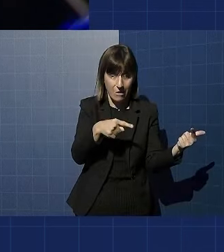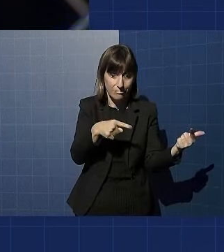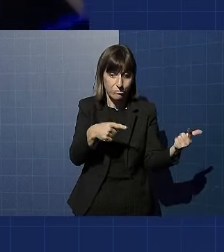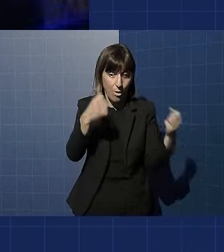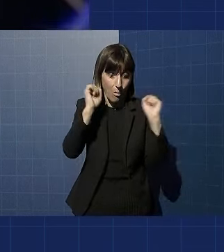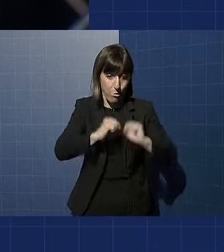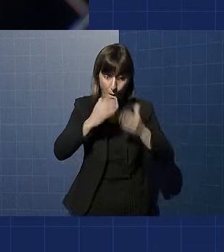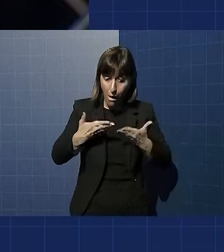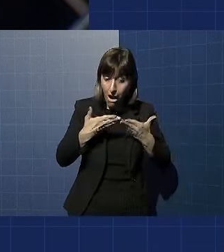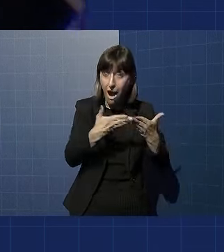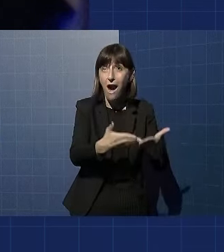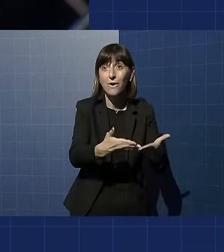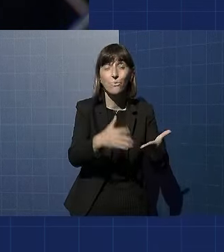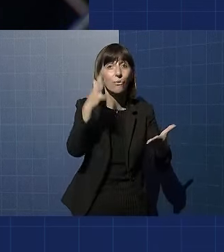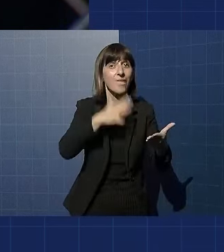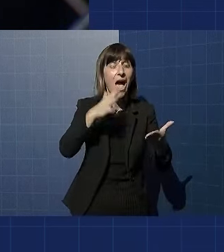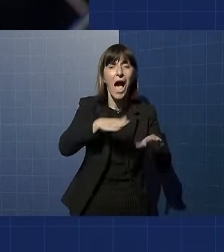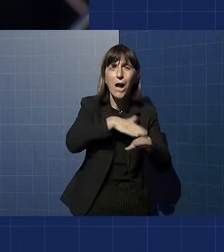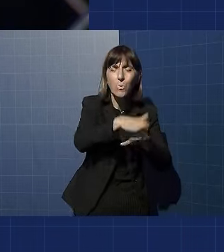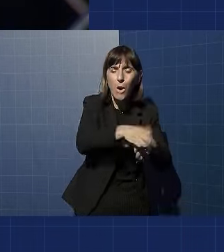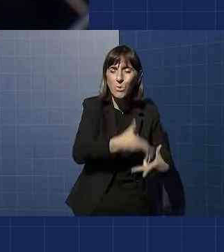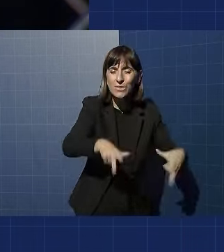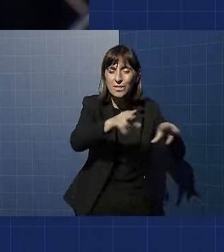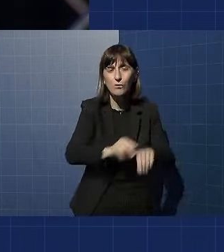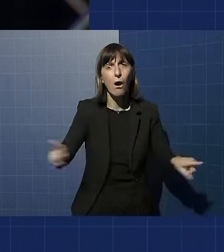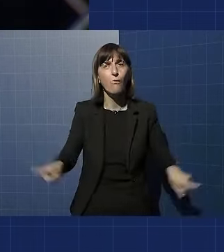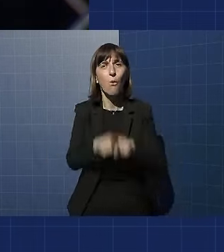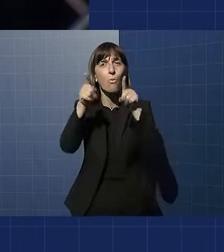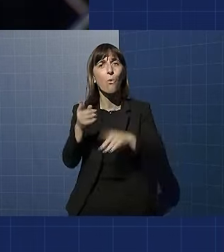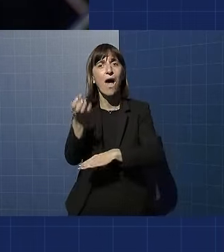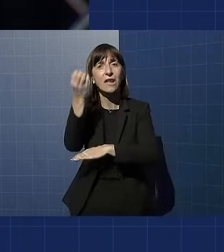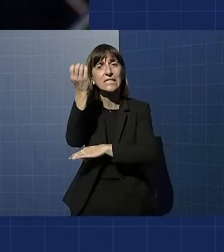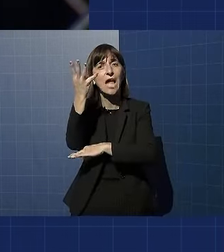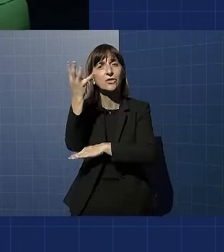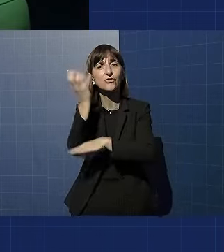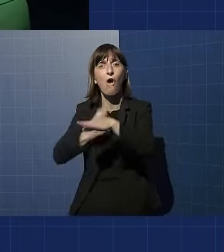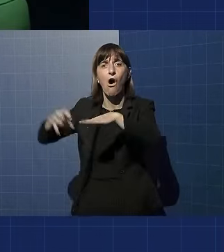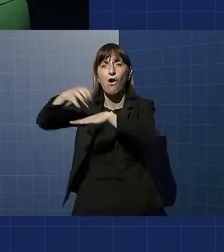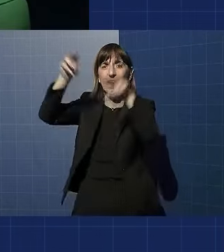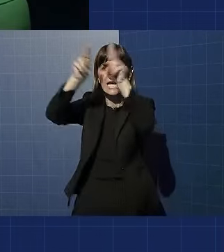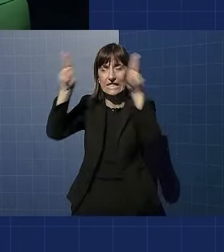riutilizzata come succede sulla Stazione Spaziale Internazionale. Prego, visto che c'è un'altra domanda.